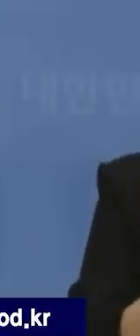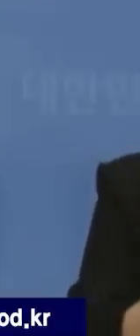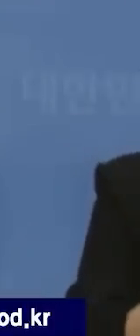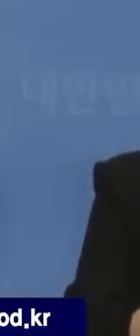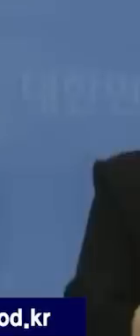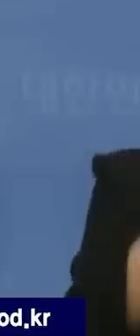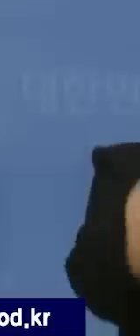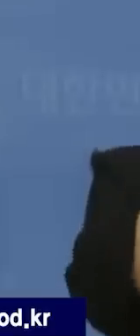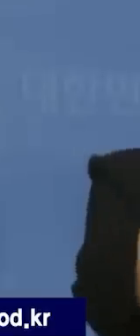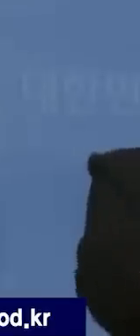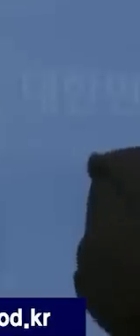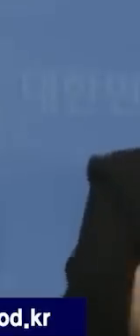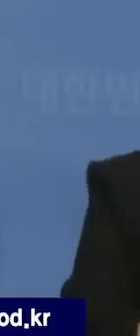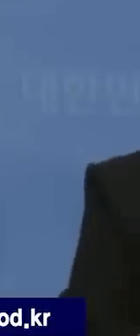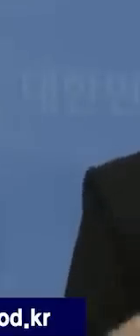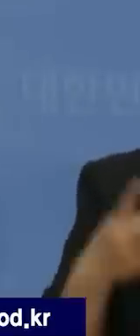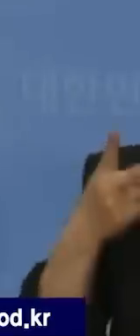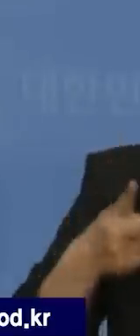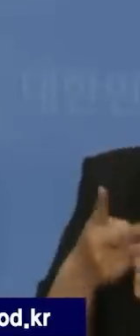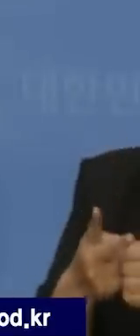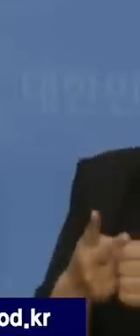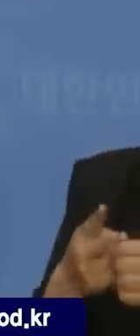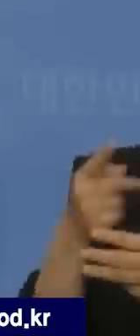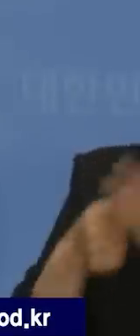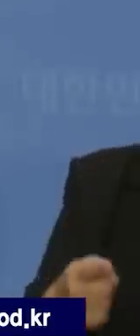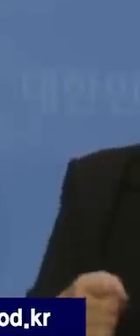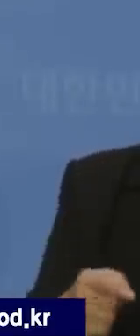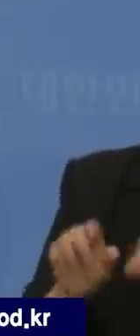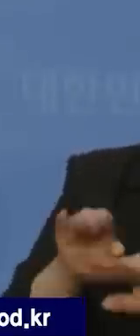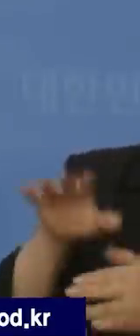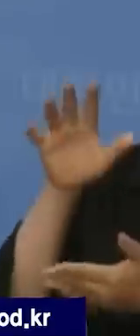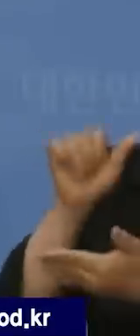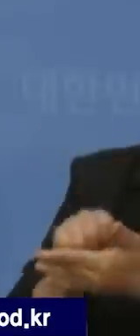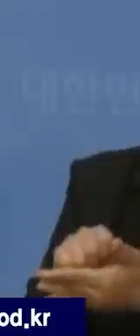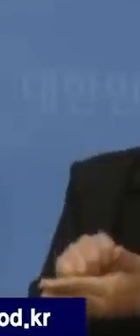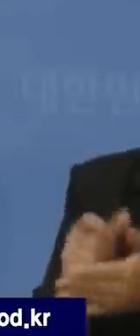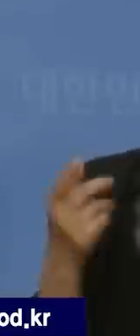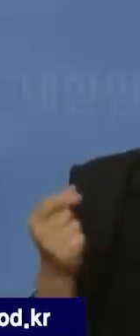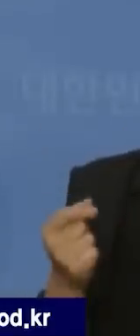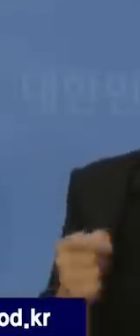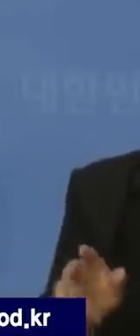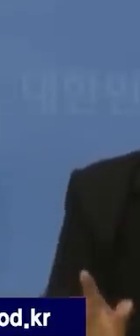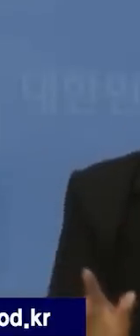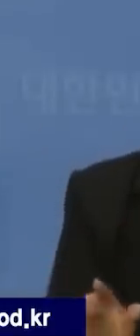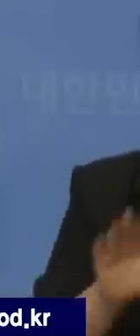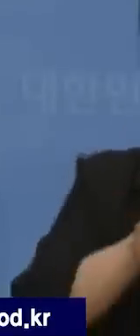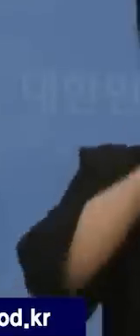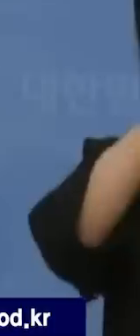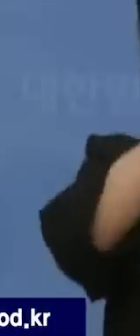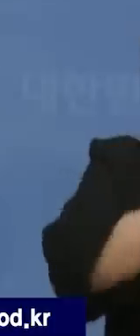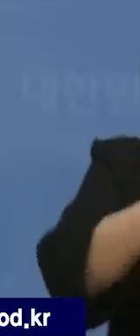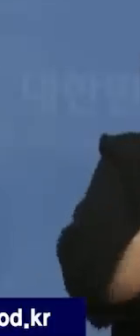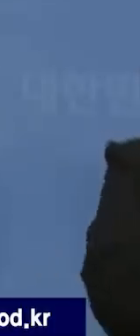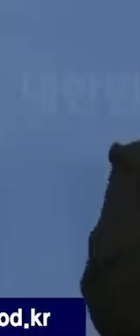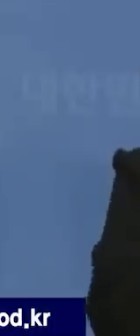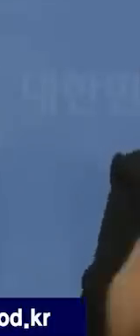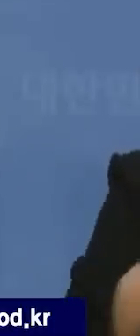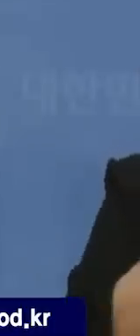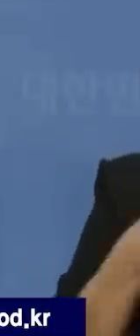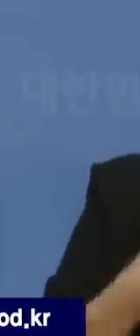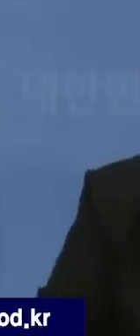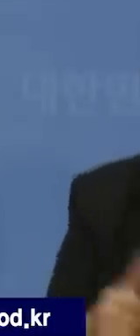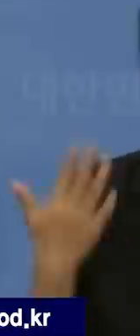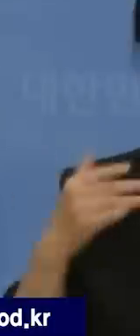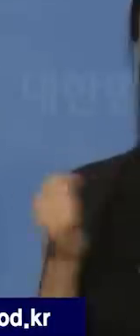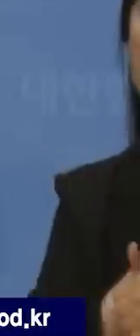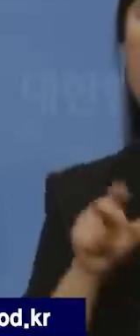장악 시즌2가 될 것입니다. 윤석열 대통령은 이제 그만 방송 장악과 아들